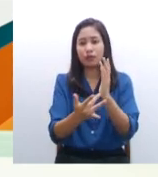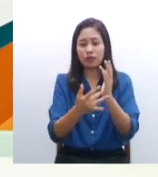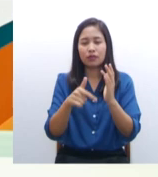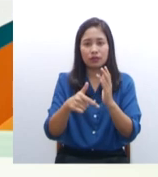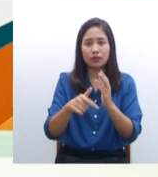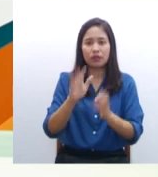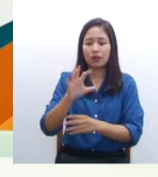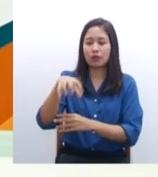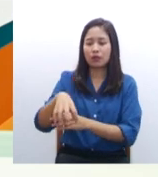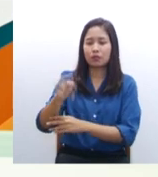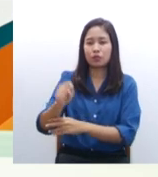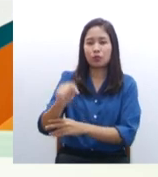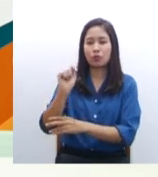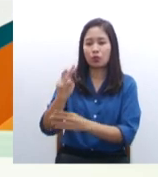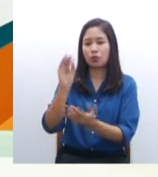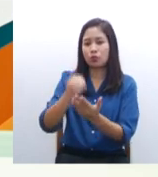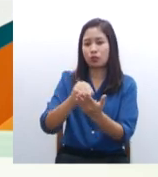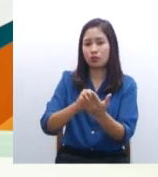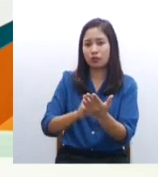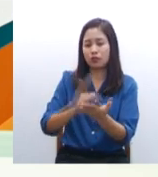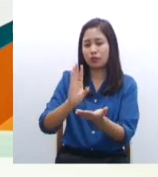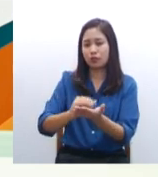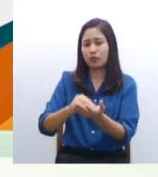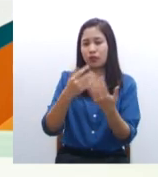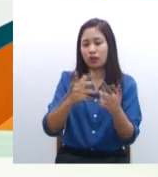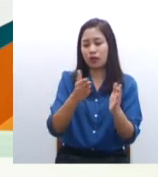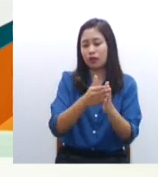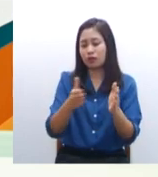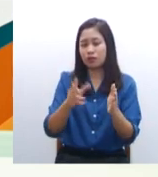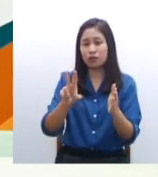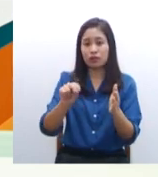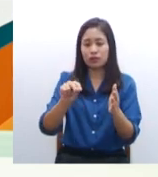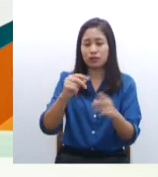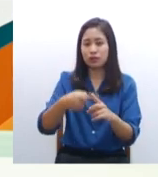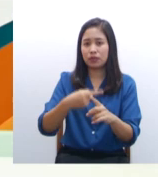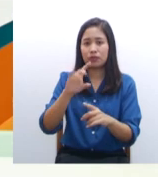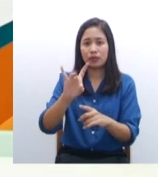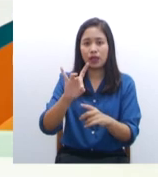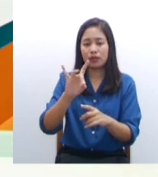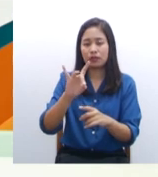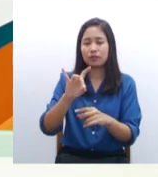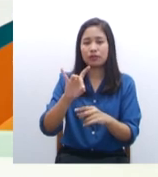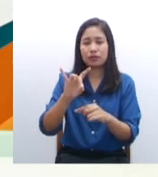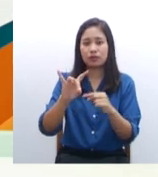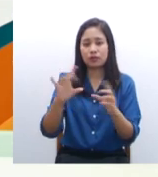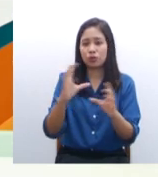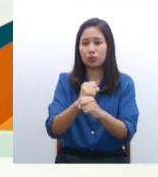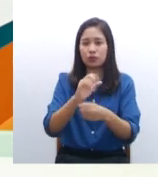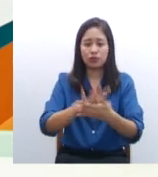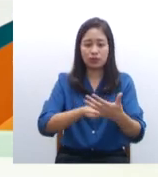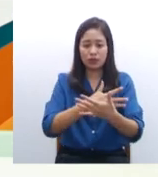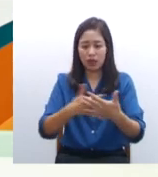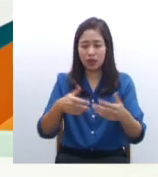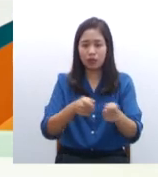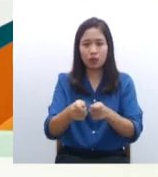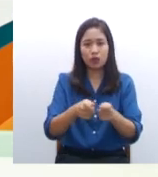การศึกษาขั้นพื้นฐานจากนั้นภายในวันที่30สิงหาคม2562นะครับจะสรุปแผนบริหารจัด